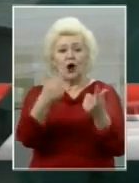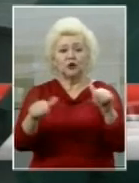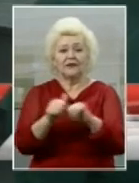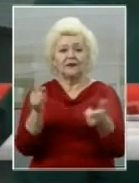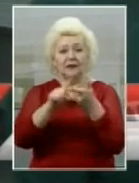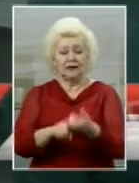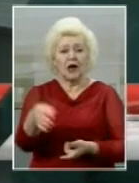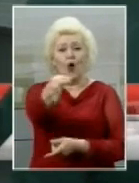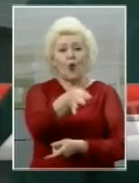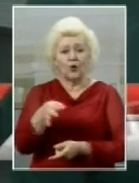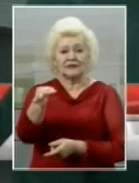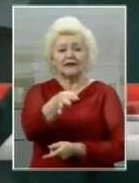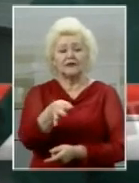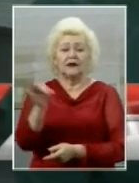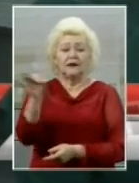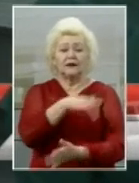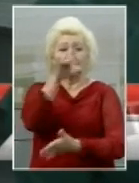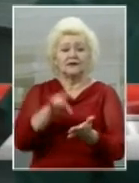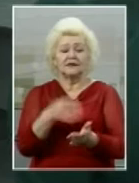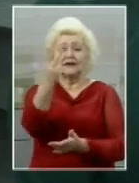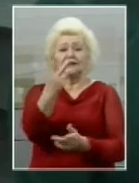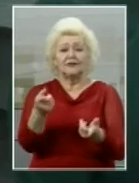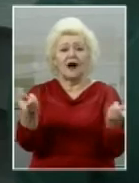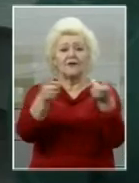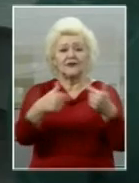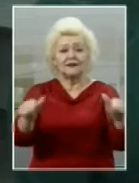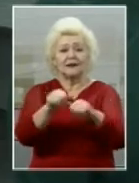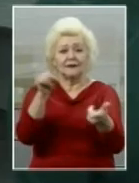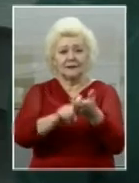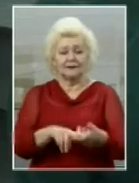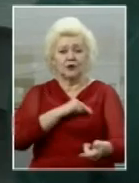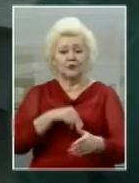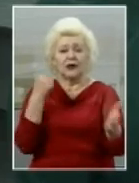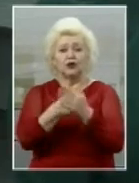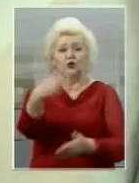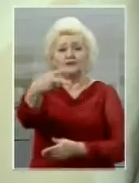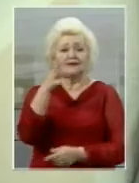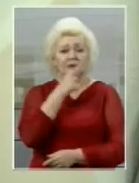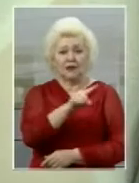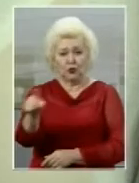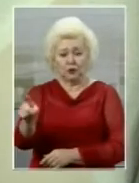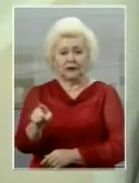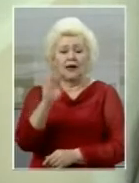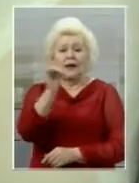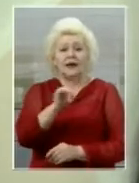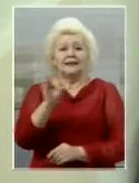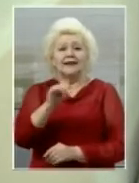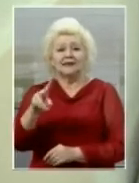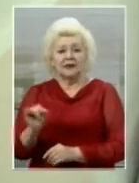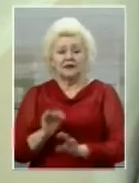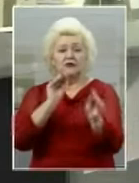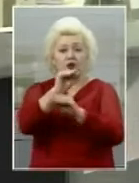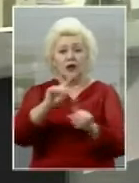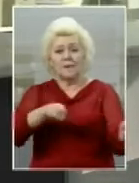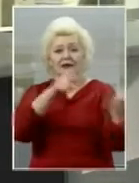зв'язку, Острів і в центрі 2 відділення зв'язку. Працюють до 20 години. Інна Затинацька додала, що перехід